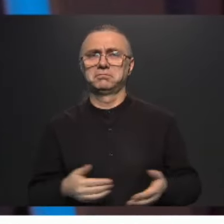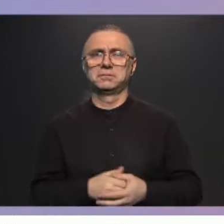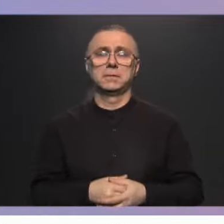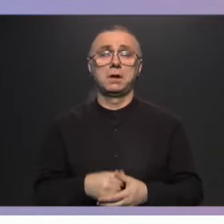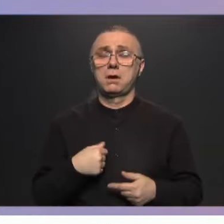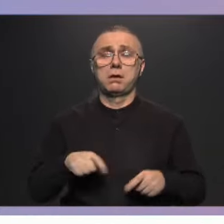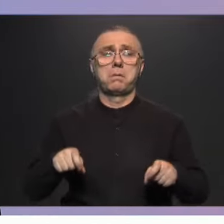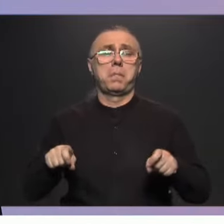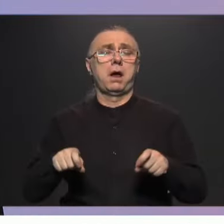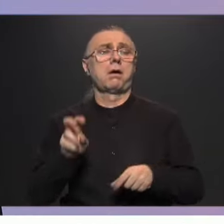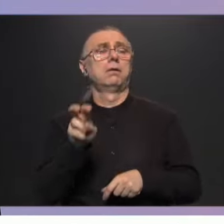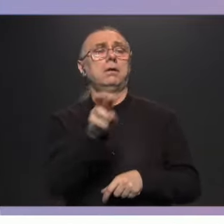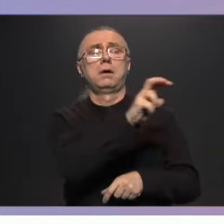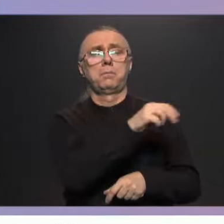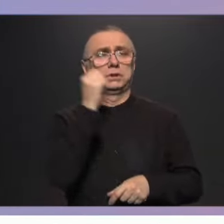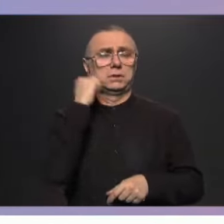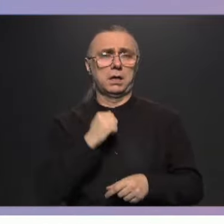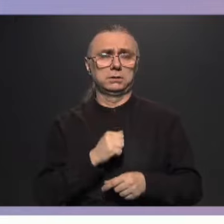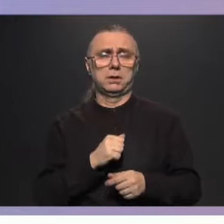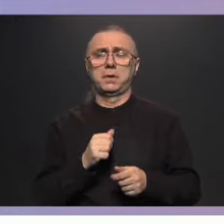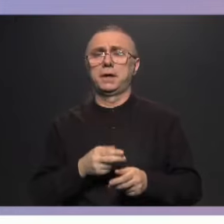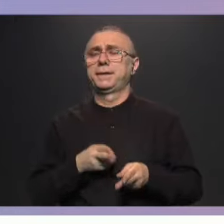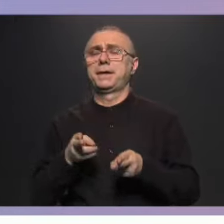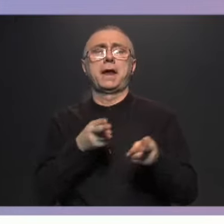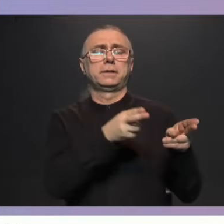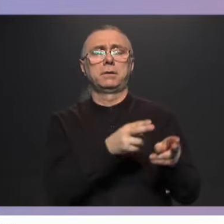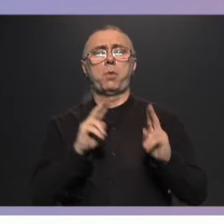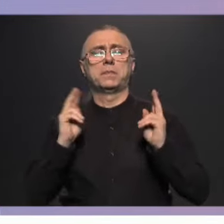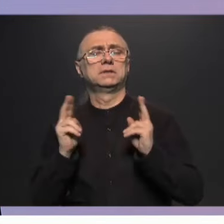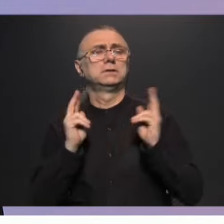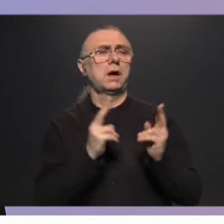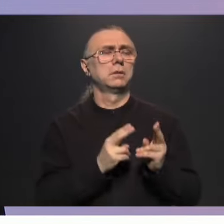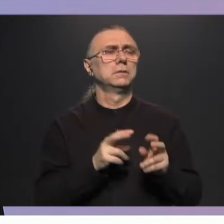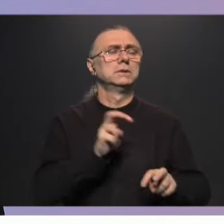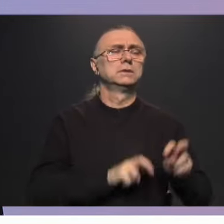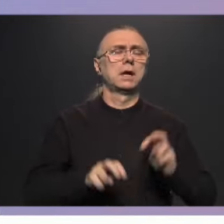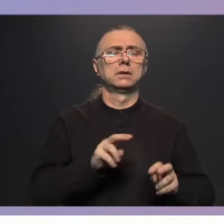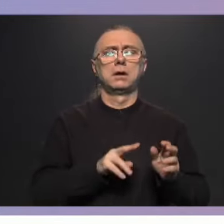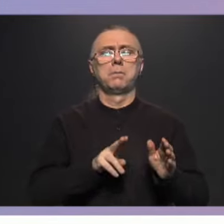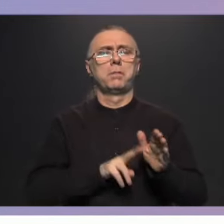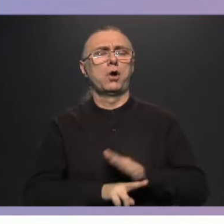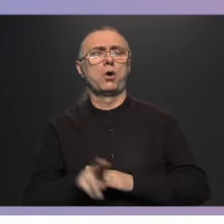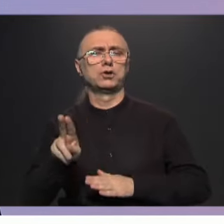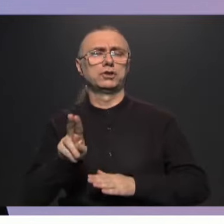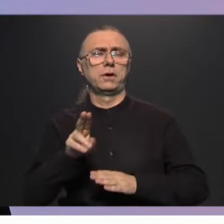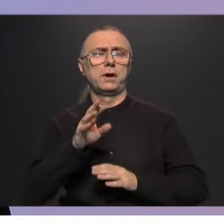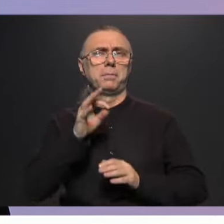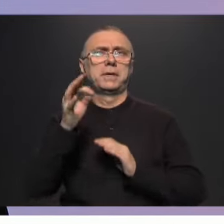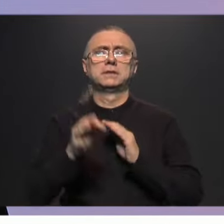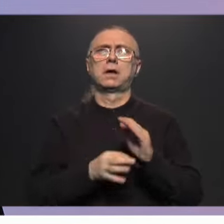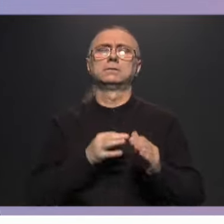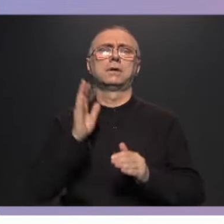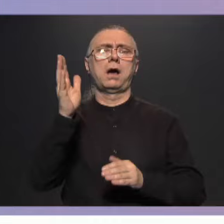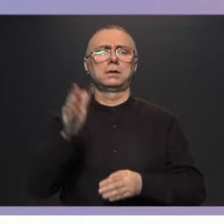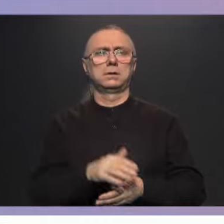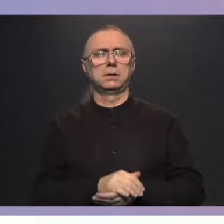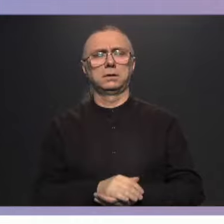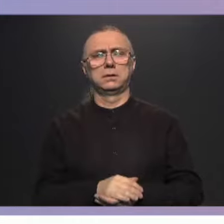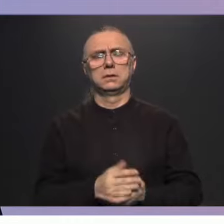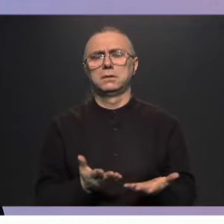старцам и не ездил из монастыря в монастырь за некими пророчествами, предсказаниями и за точной, четкой